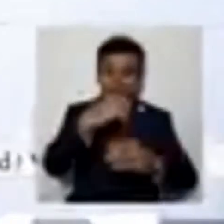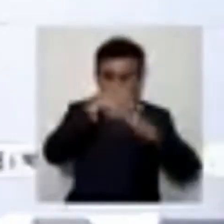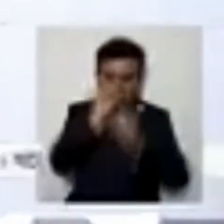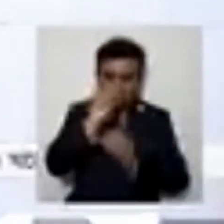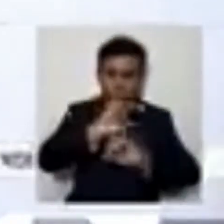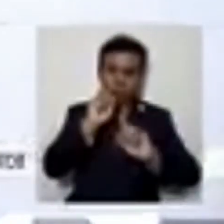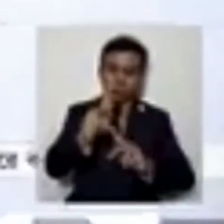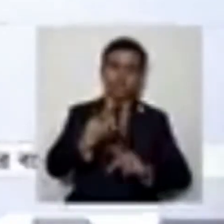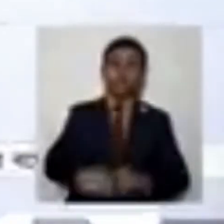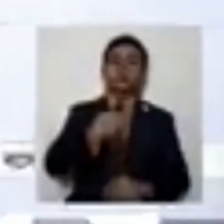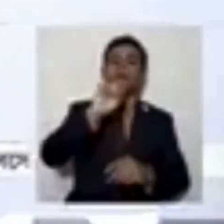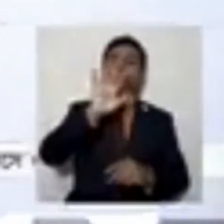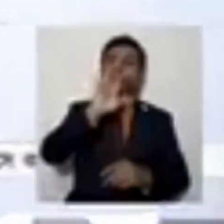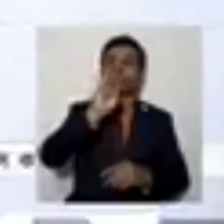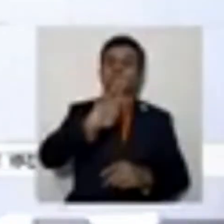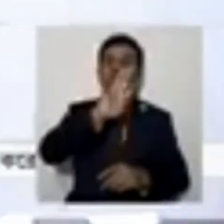নমুনা সংগ্রহ করেছি